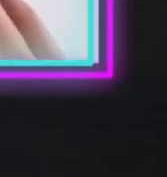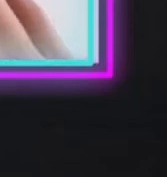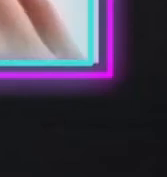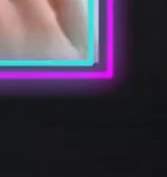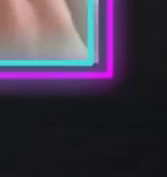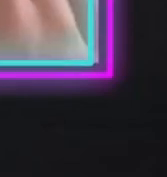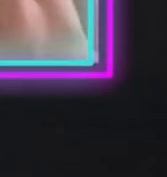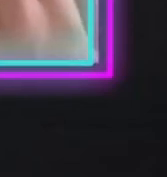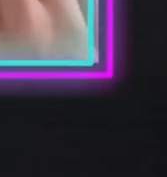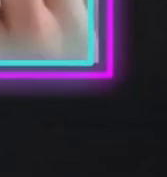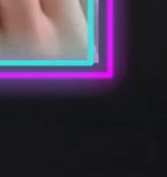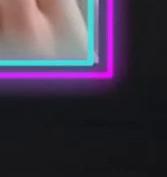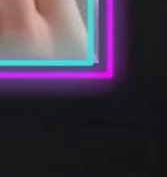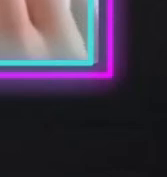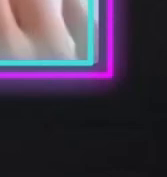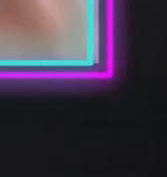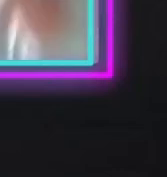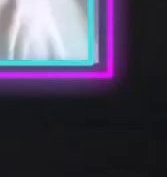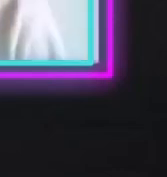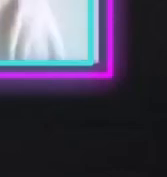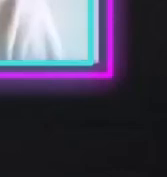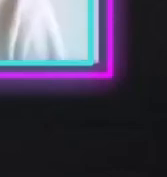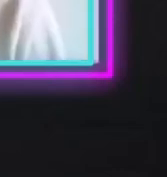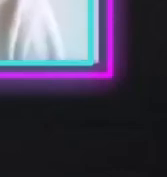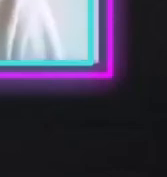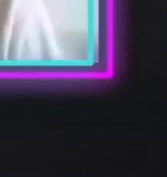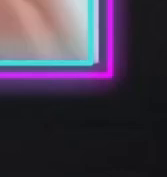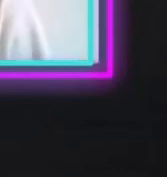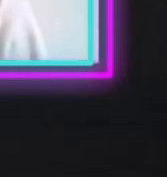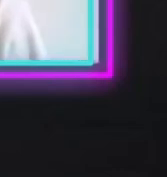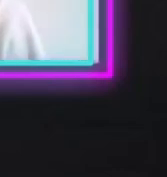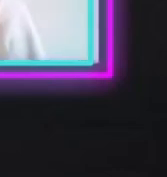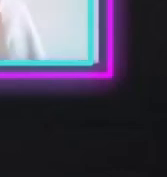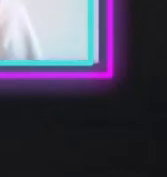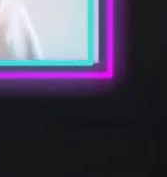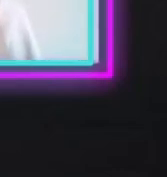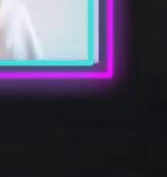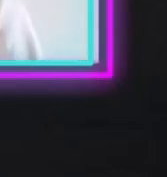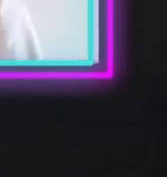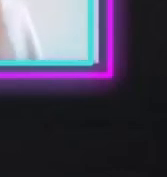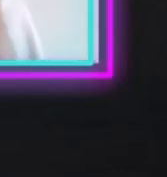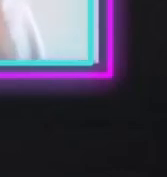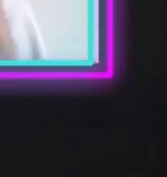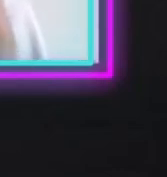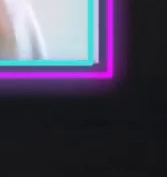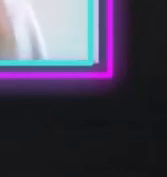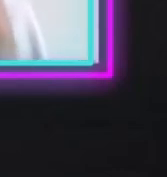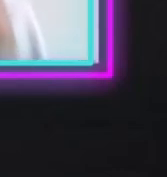maybe dahil din sa hinuhubog ako ng buhay, and I realized po how important